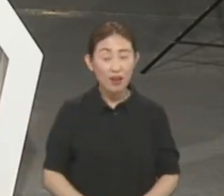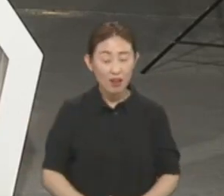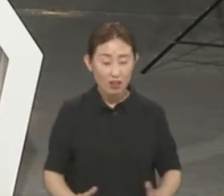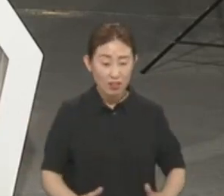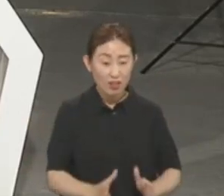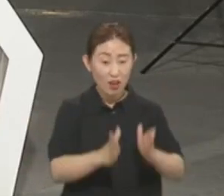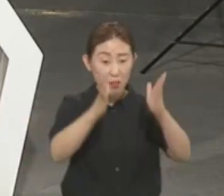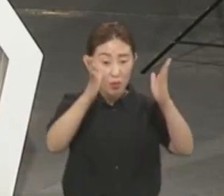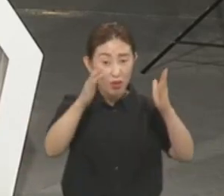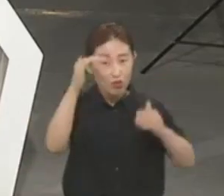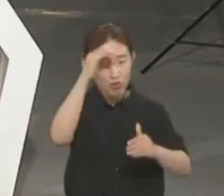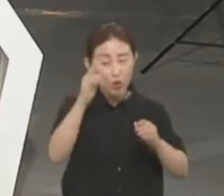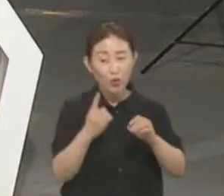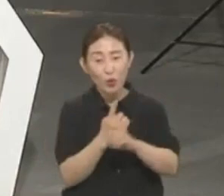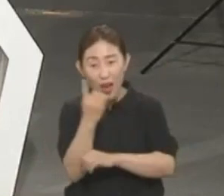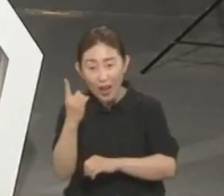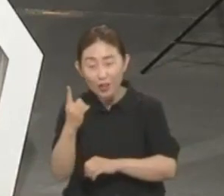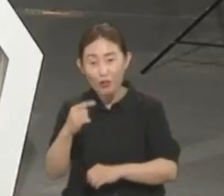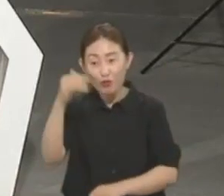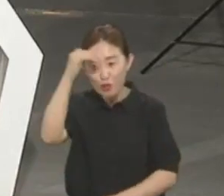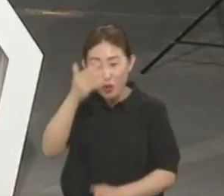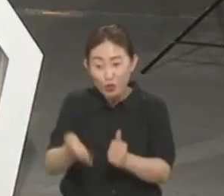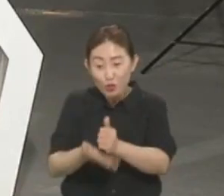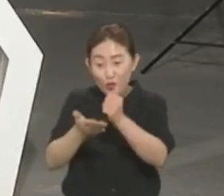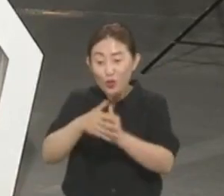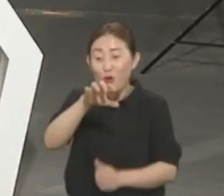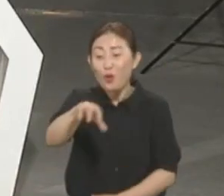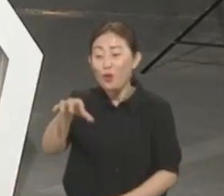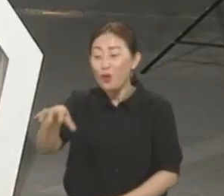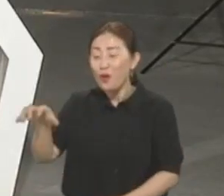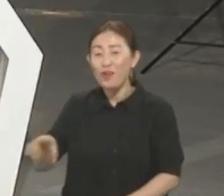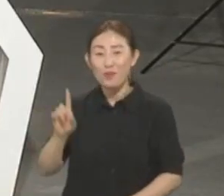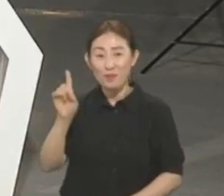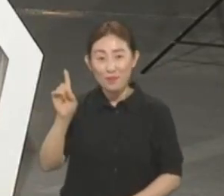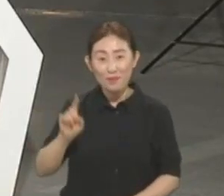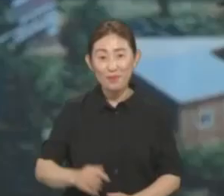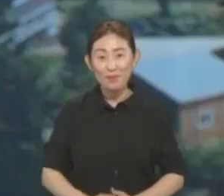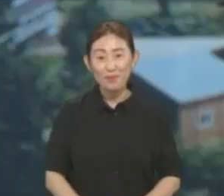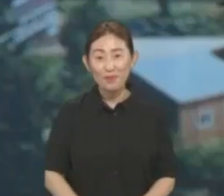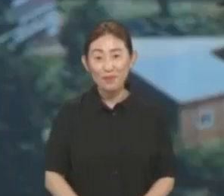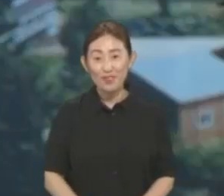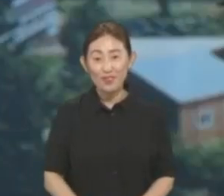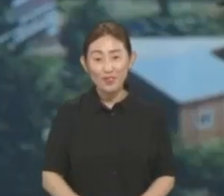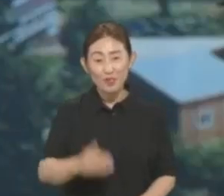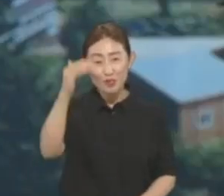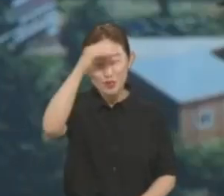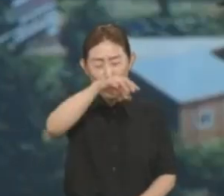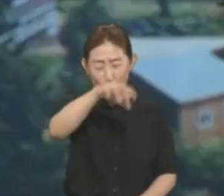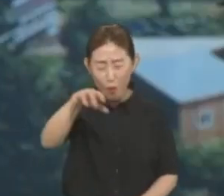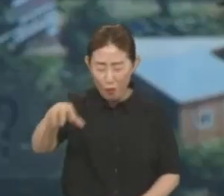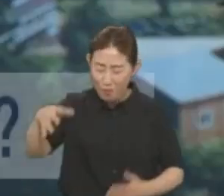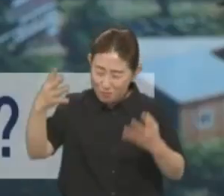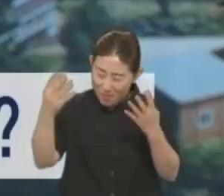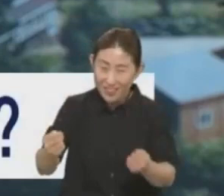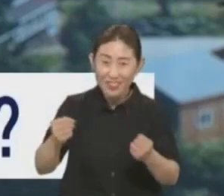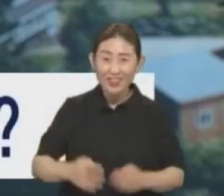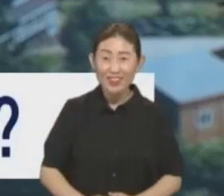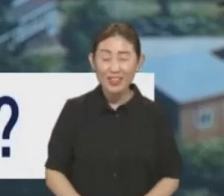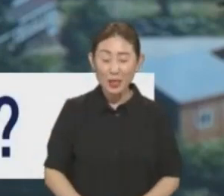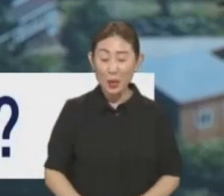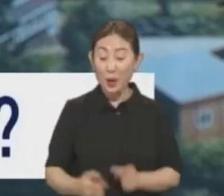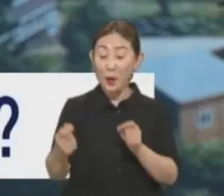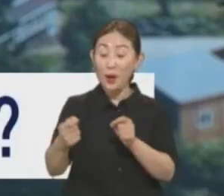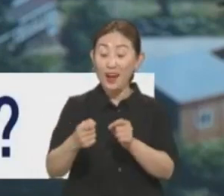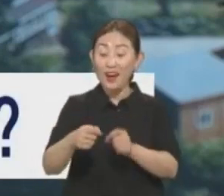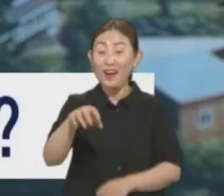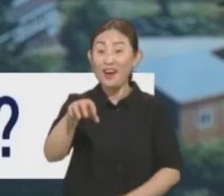전망대 외에도 태안에서 꼭 가봐야 한다 하는 관광지 있을까요? 태안에서 가보실 곳은 너무 많죠. 우선 이곳에서 가까운